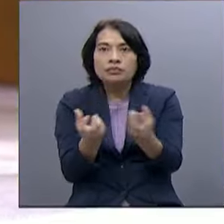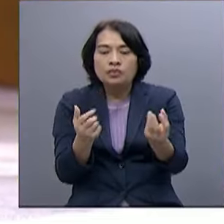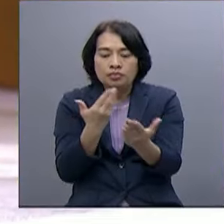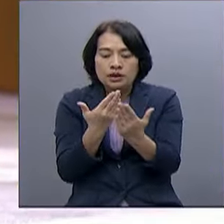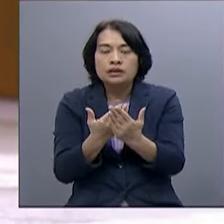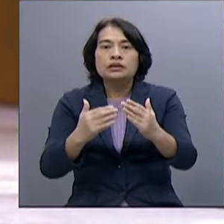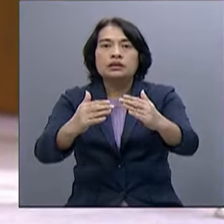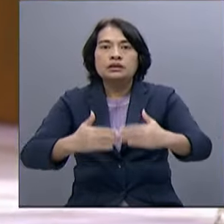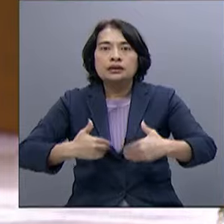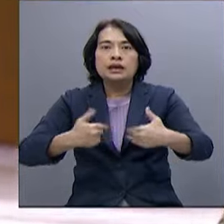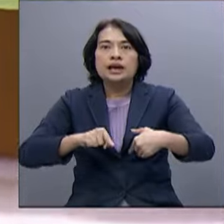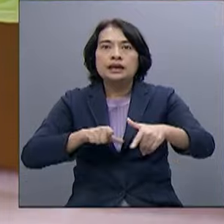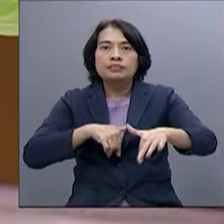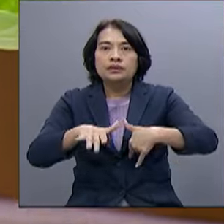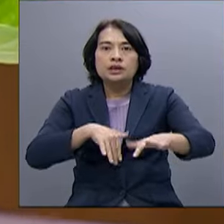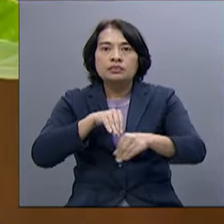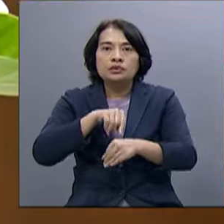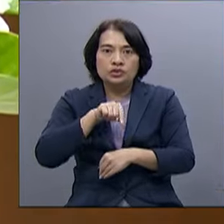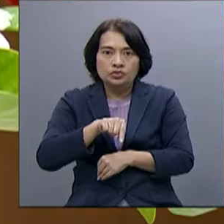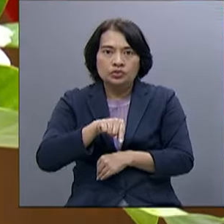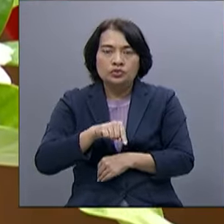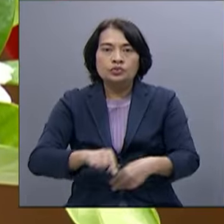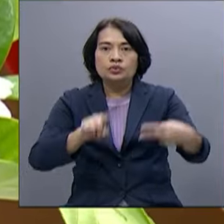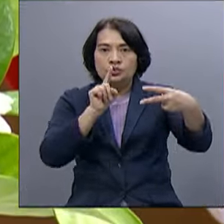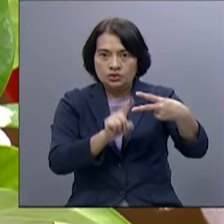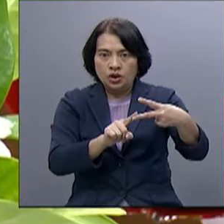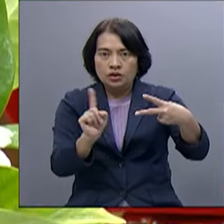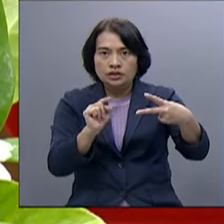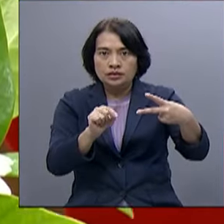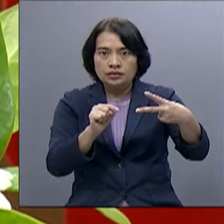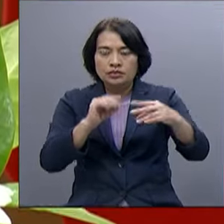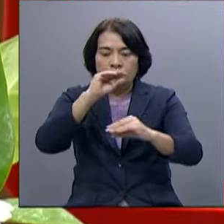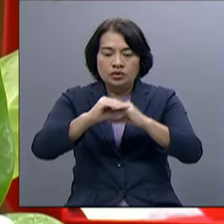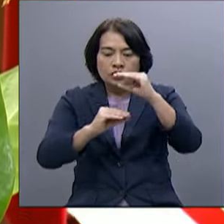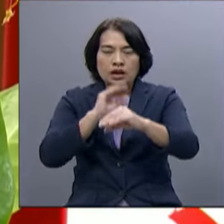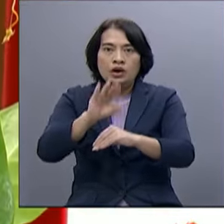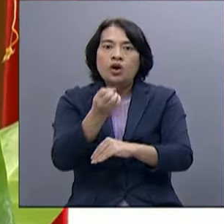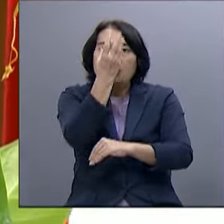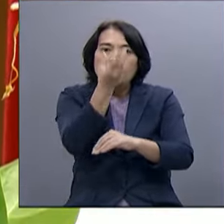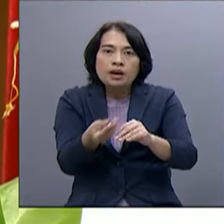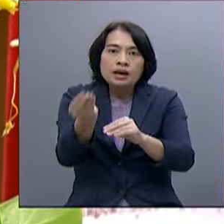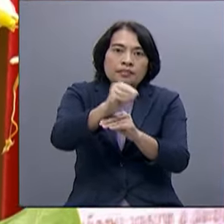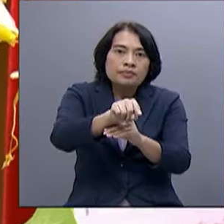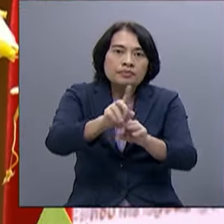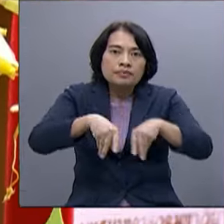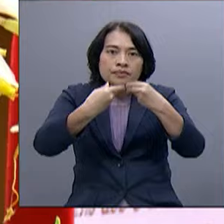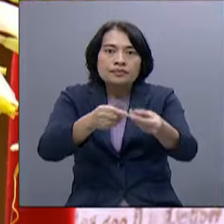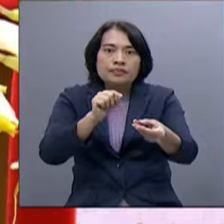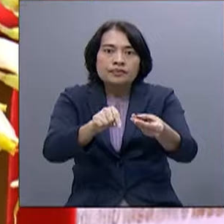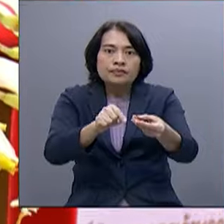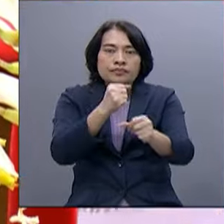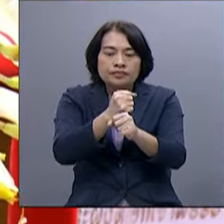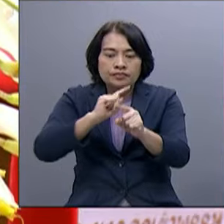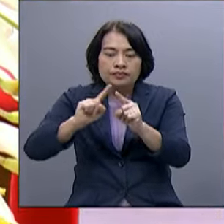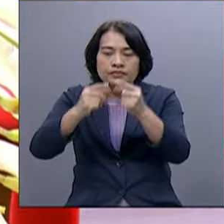ให้กับประชาชนในพื้นที่นะครับแล้วก็อย่างที่2เนี่ยเรามีโครงการคืนดอกข้าวพรรษาให้กับ พื้นที่ก็คือหลังจากเสร็จงานตักบาตร